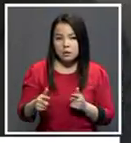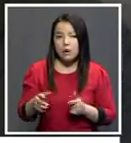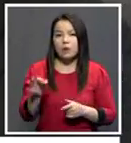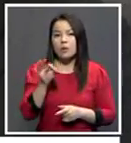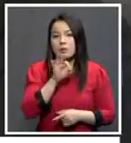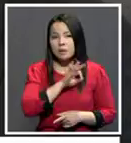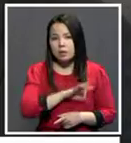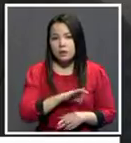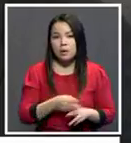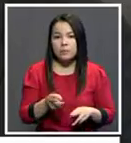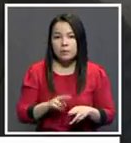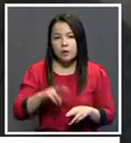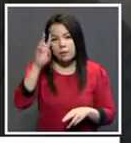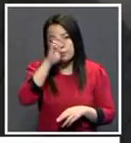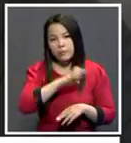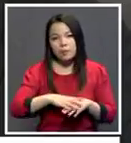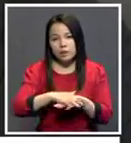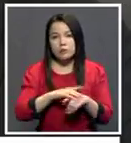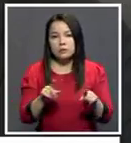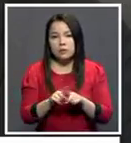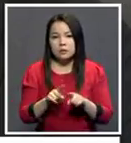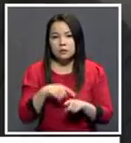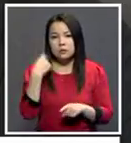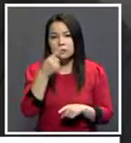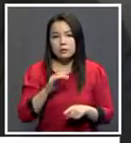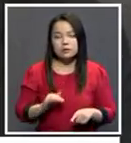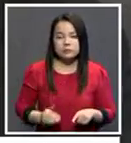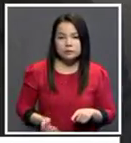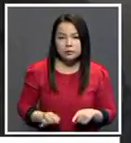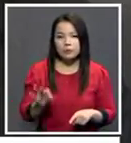қолданып, соны осы мемлекетпен жекеменшік әріптестік тетігін